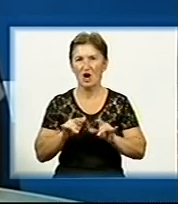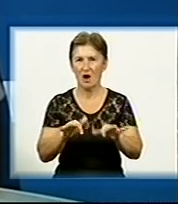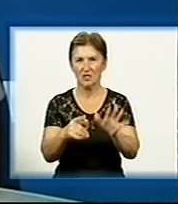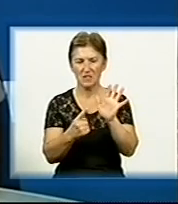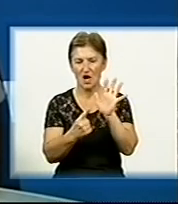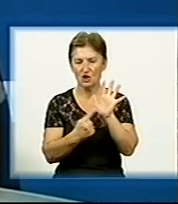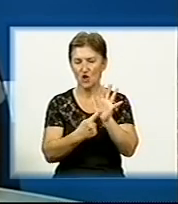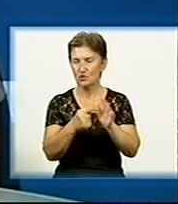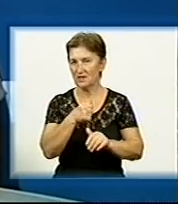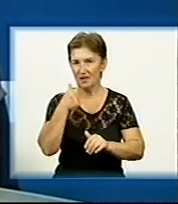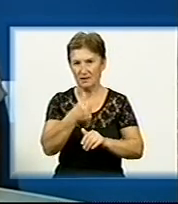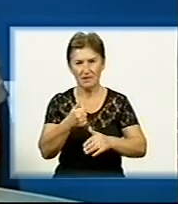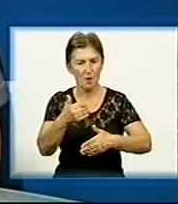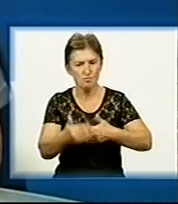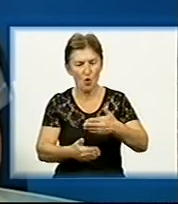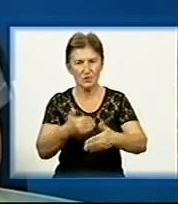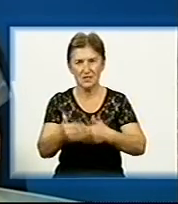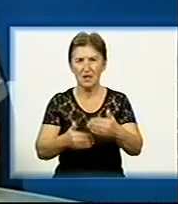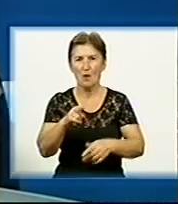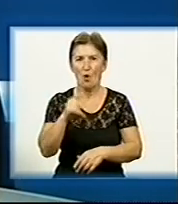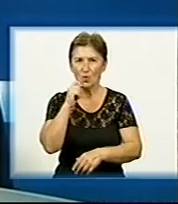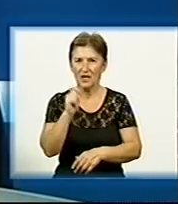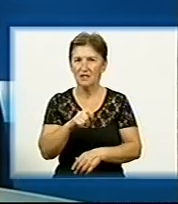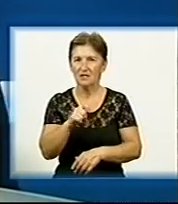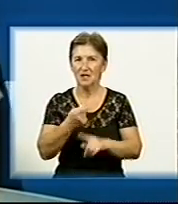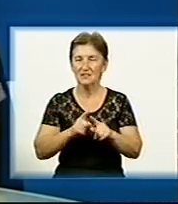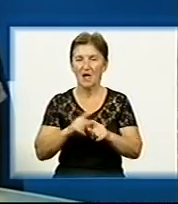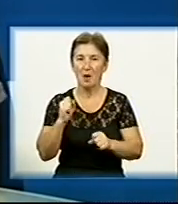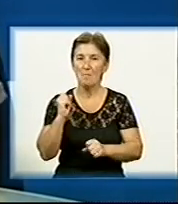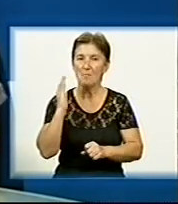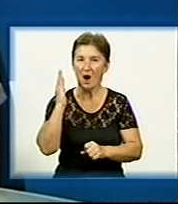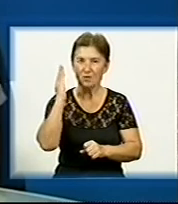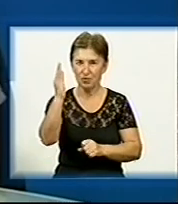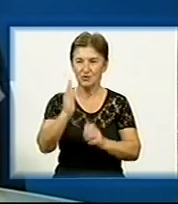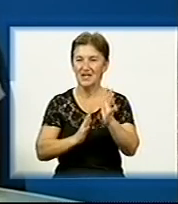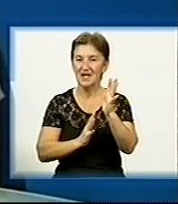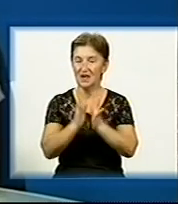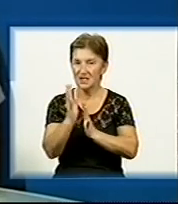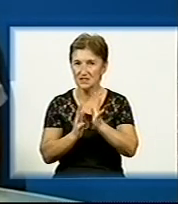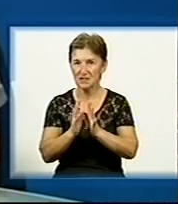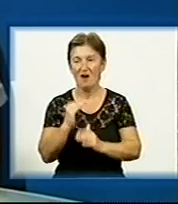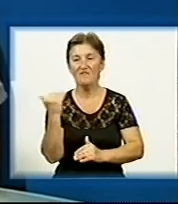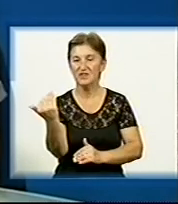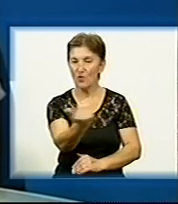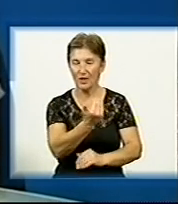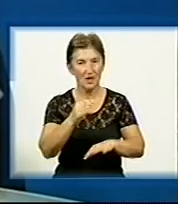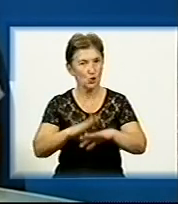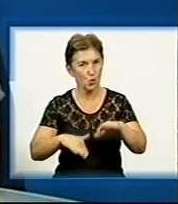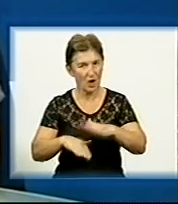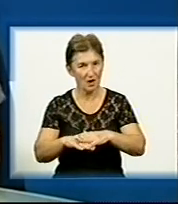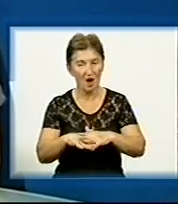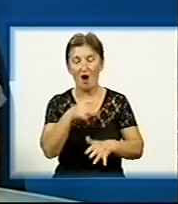шостий рік поспіль крокує Україною, це акція «Майбутнє лісу в твоїх руках». Під час проведення цієї акції ми